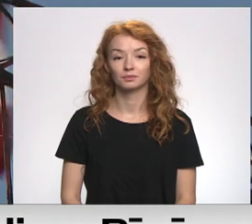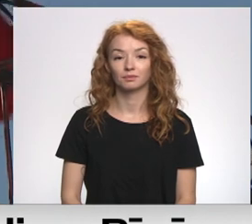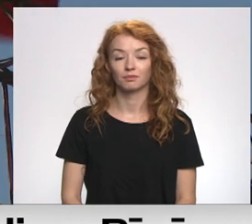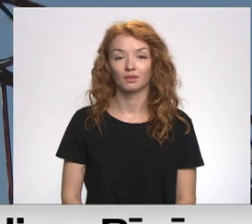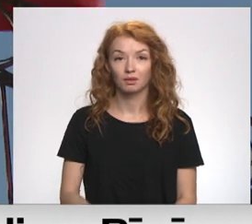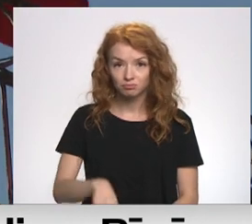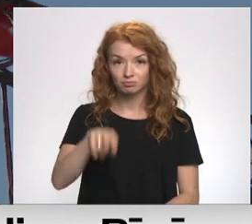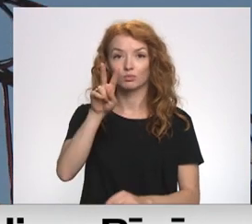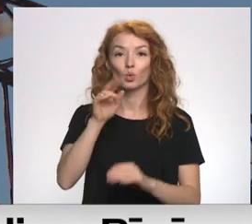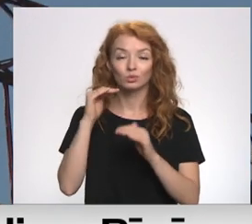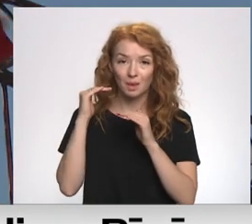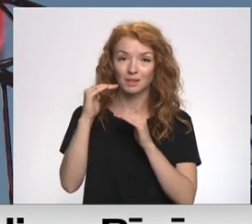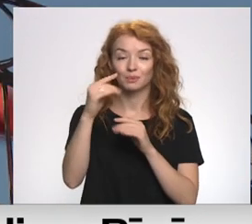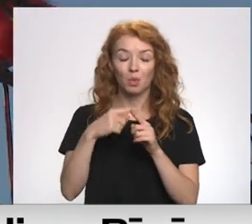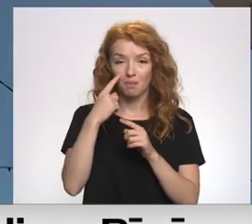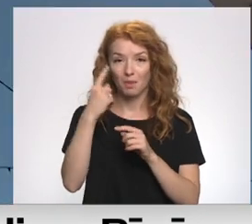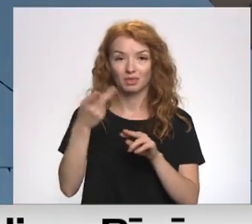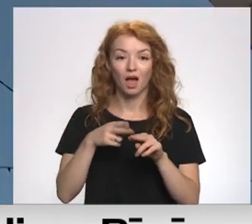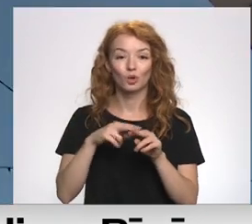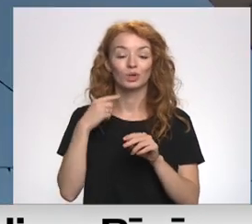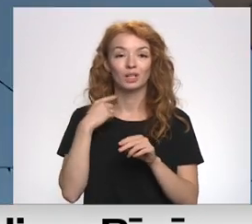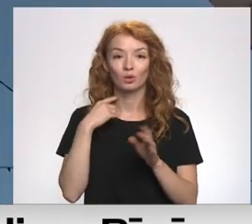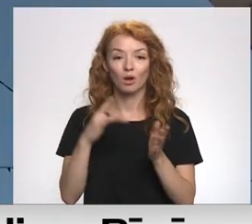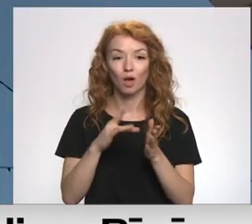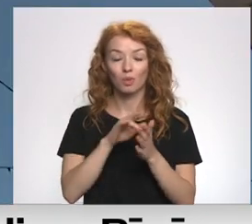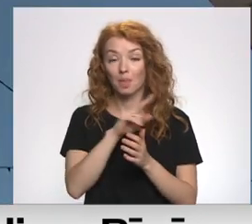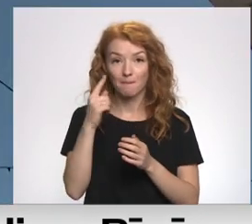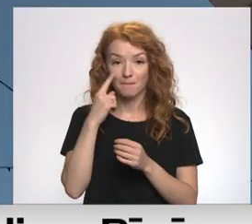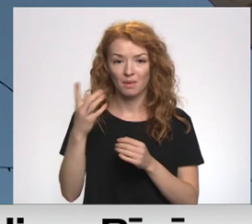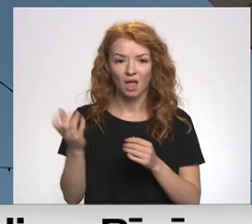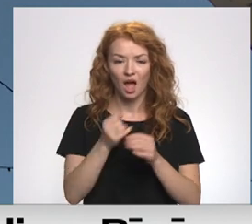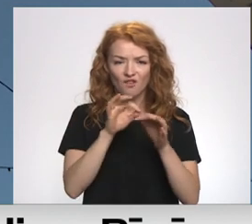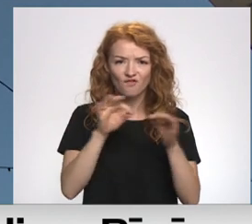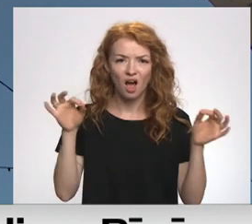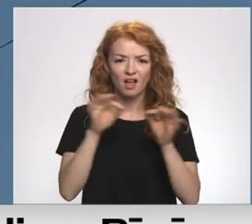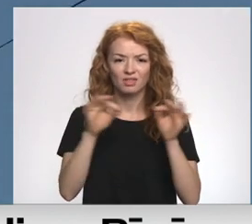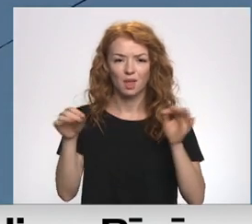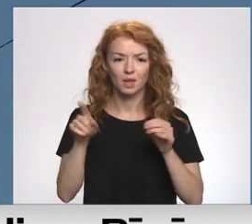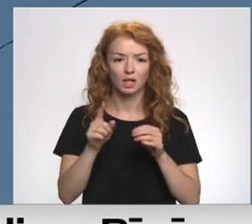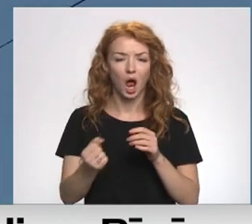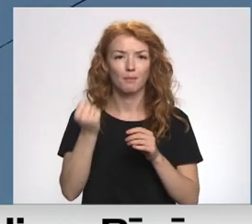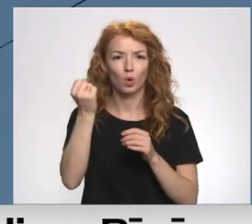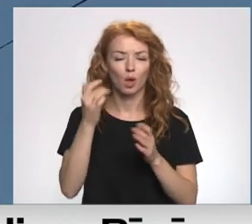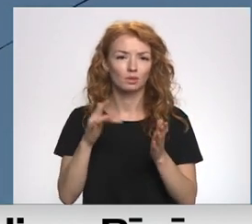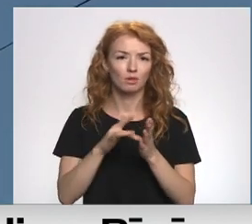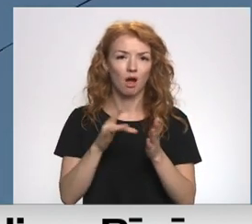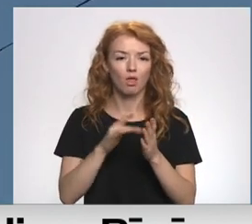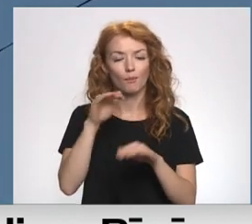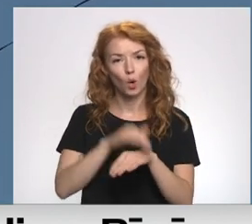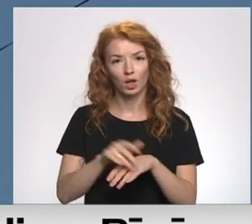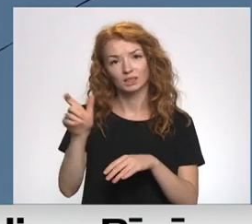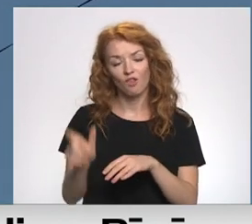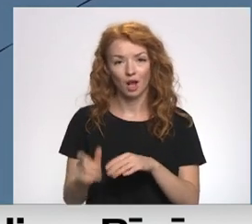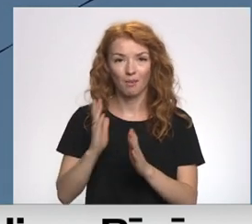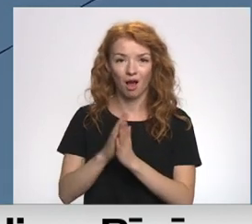Pacelt acis uz augšu un ieraudzīt tādu Rīgu, kādu parasti nepamana, ar vadiem, kas var kļūt par traudu kādu konkrētu garām gājai